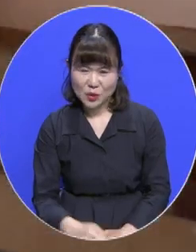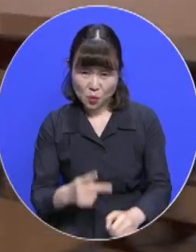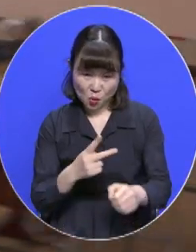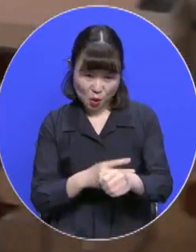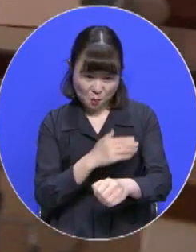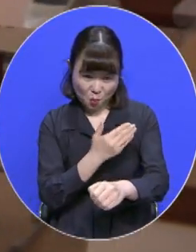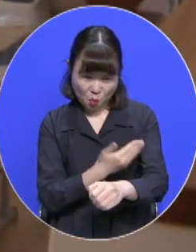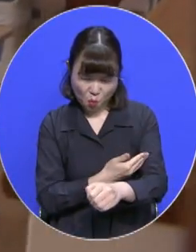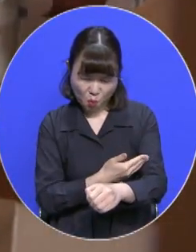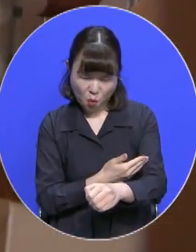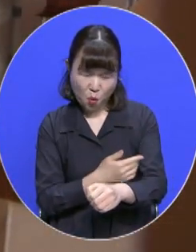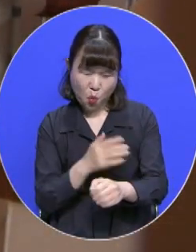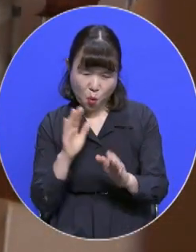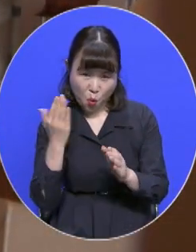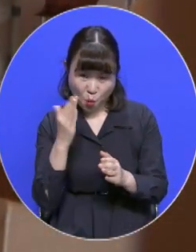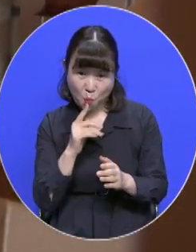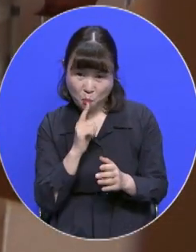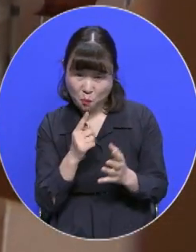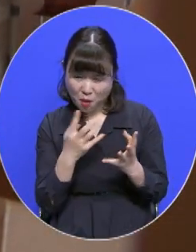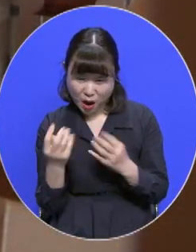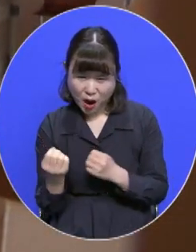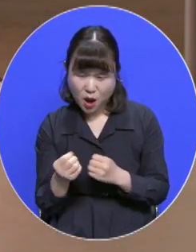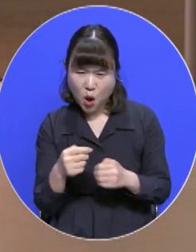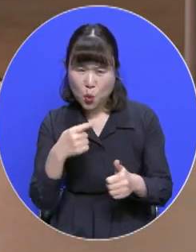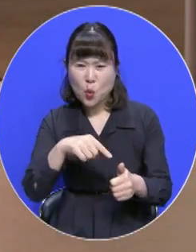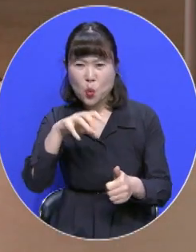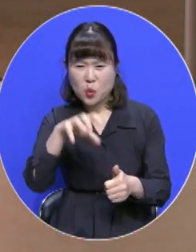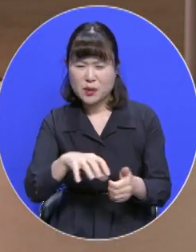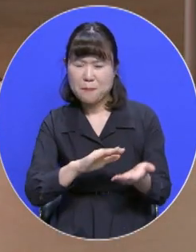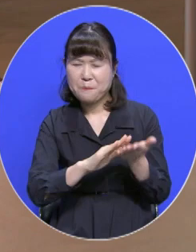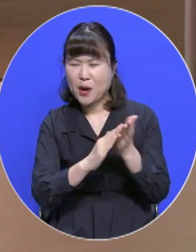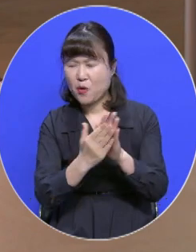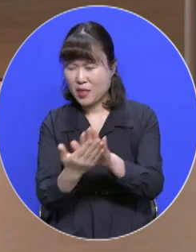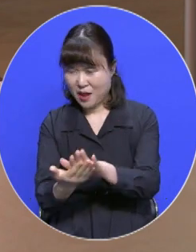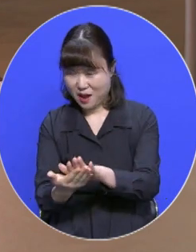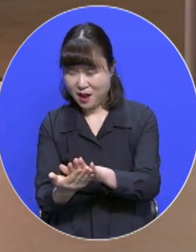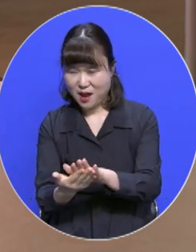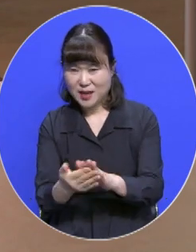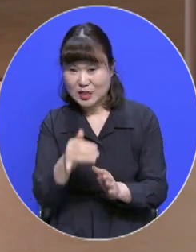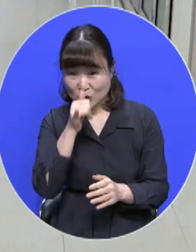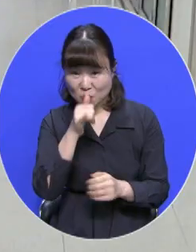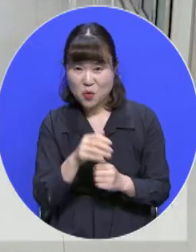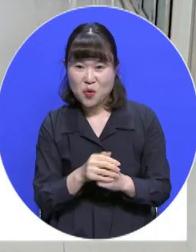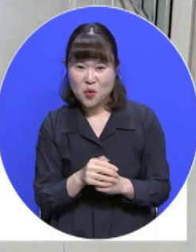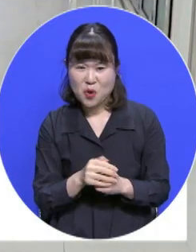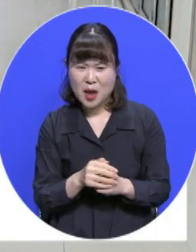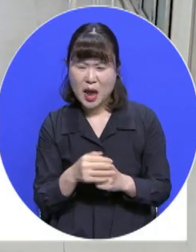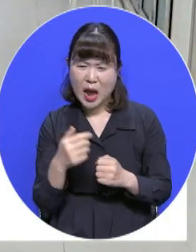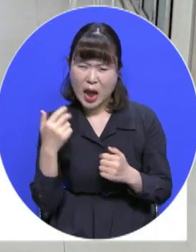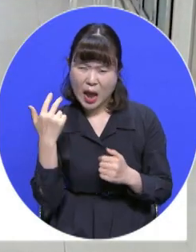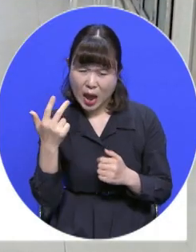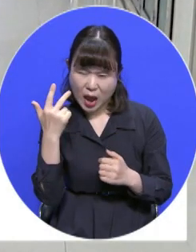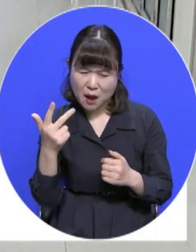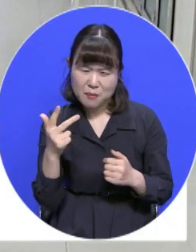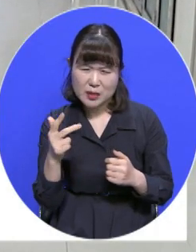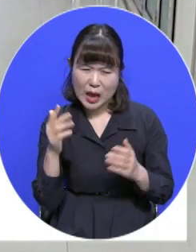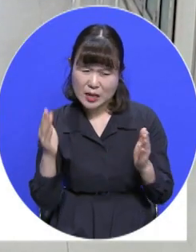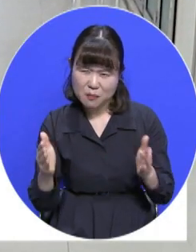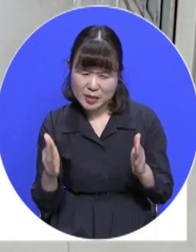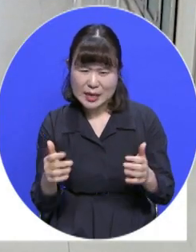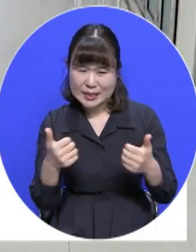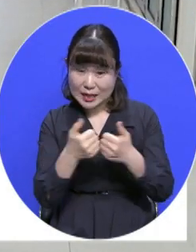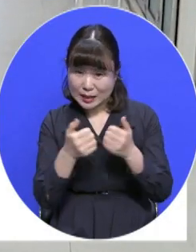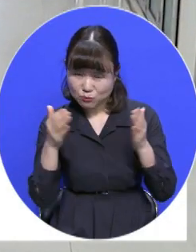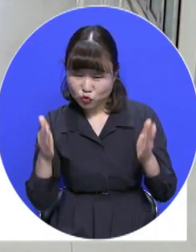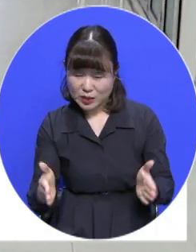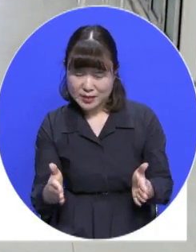교권 보호의 목소리가 높아지면서 최근 교육 현장에서 변화의 바람이 불고 있습니다. 매 학기 의무적으로 하던 상담